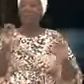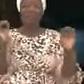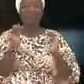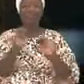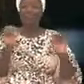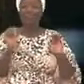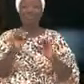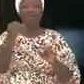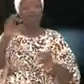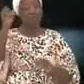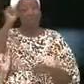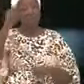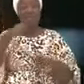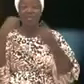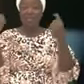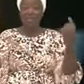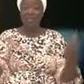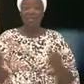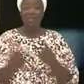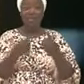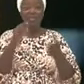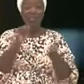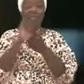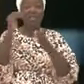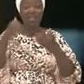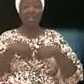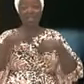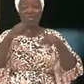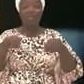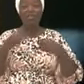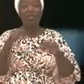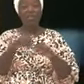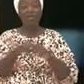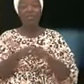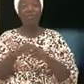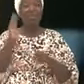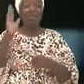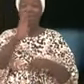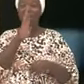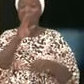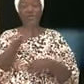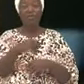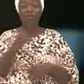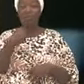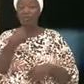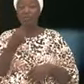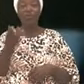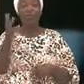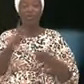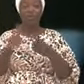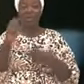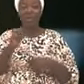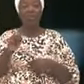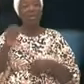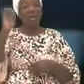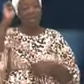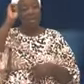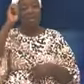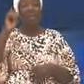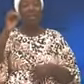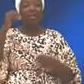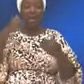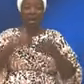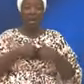les péchés qu'il a commis seront oubliées s'ils pratiquent la droiture